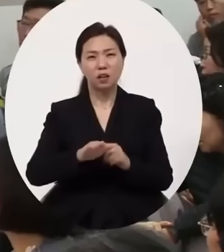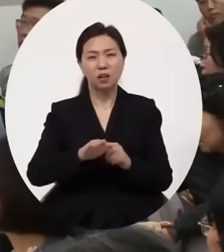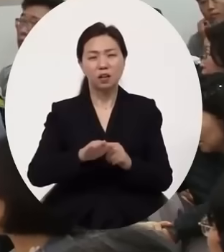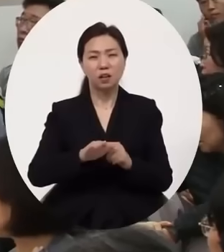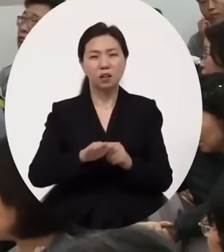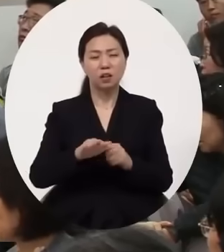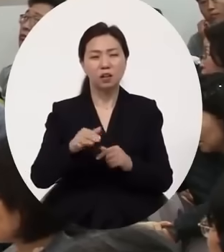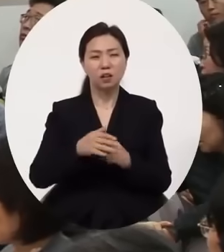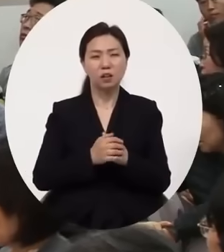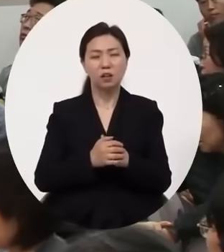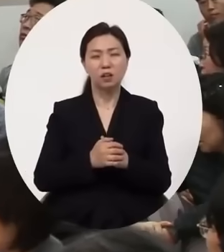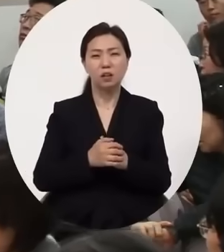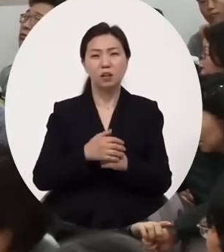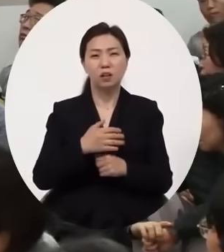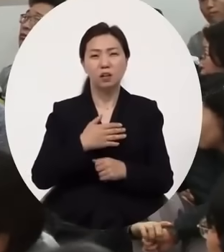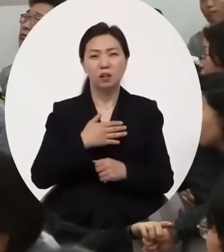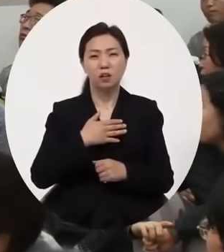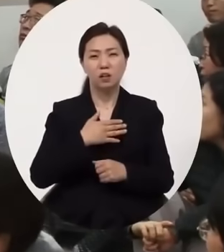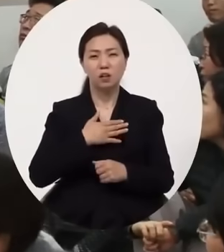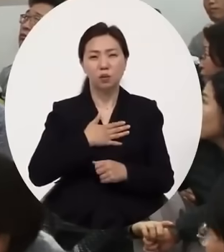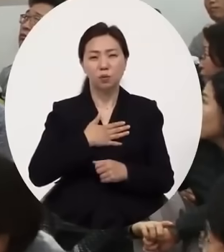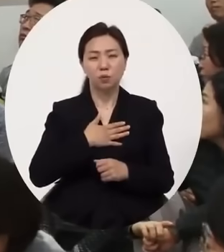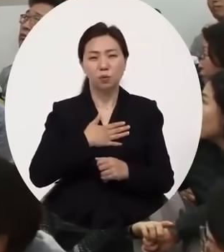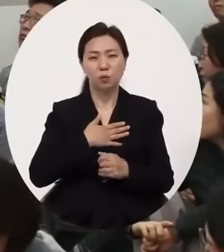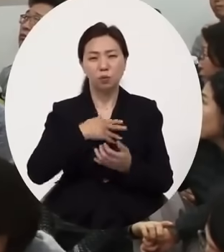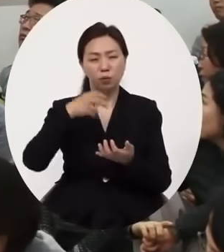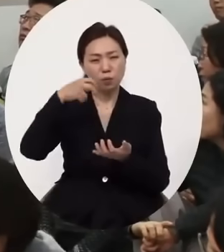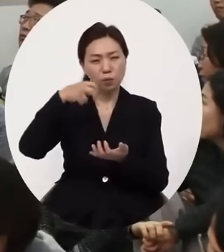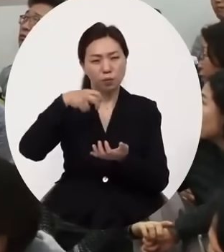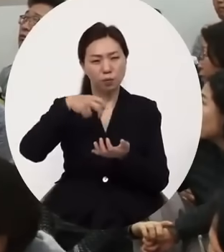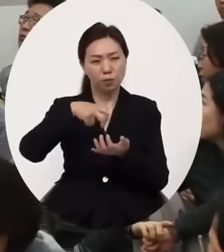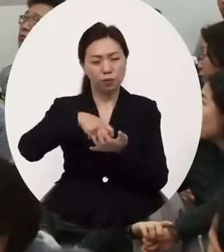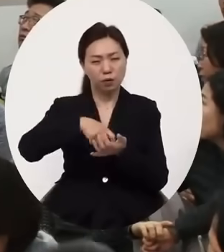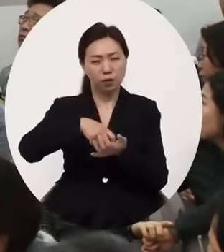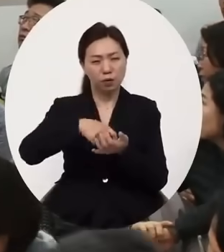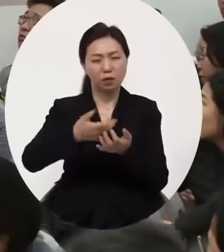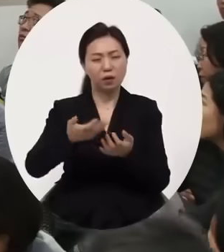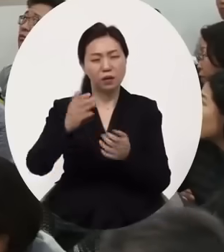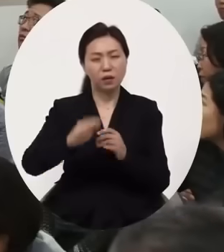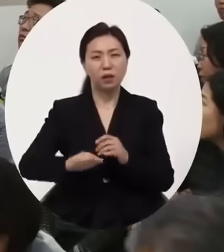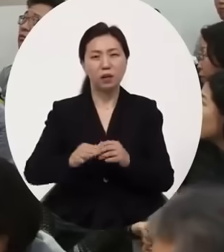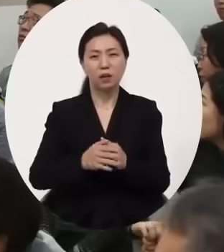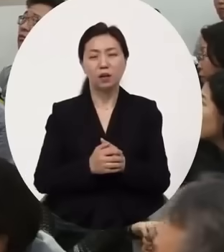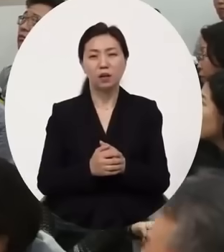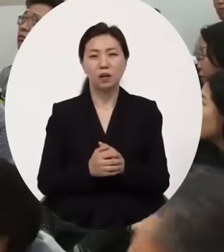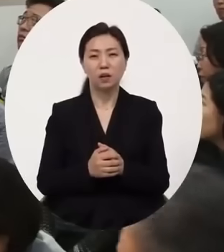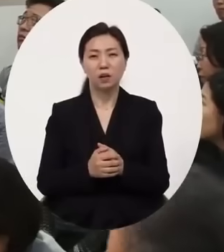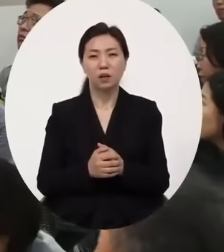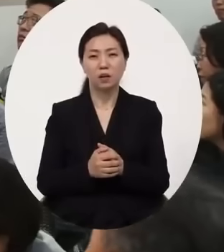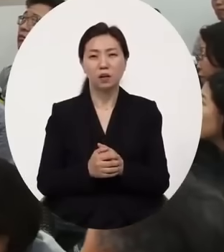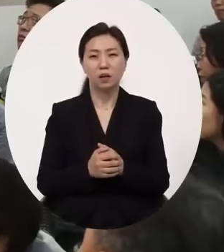그래서 좀 더 이제 TV 보면 이 무릎 따위 먹은 무릎 연골도 다르지도 이렇게 하는데,